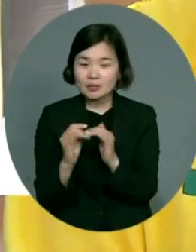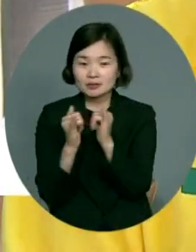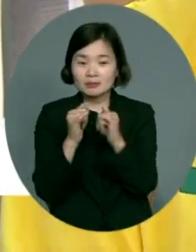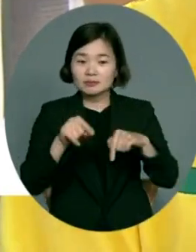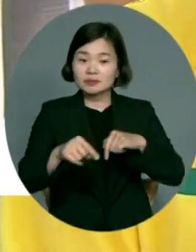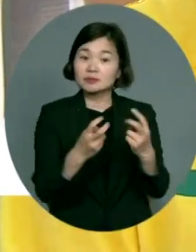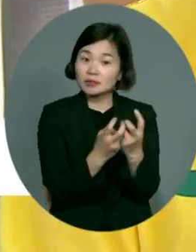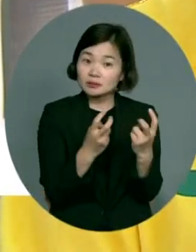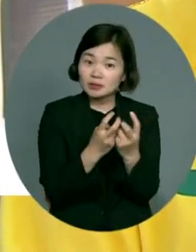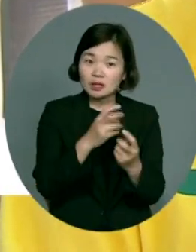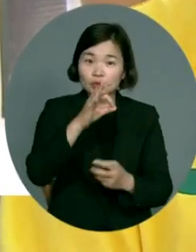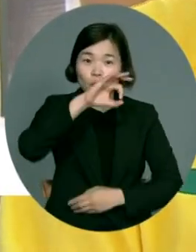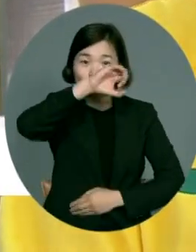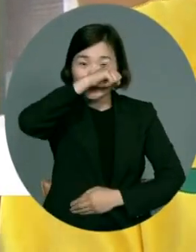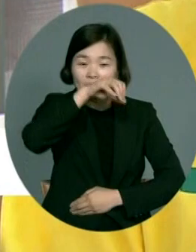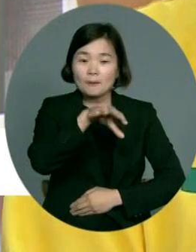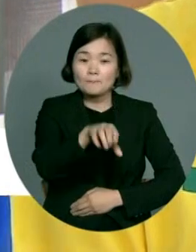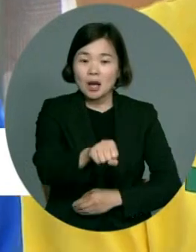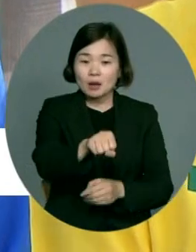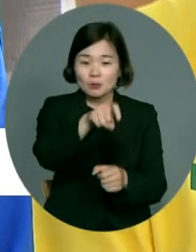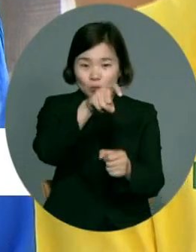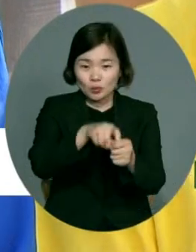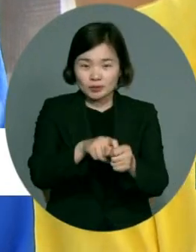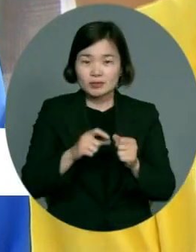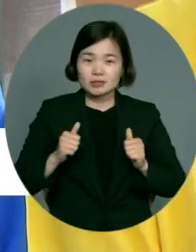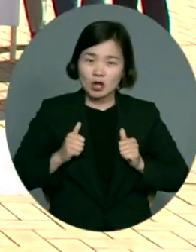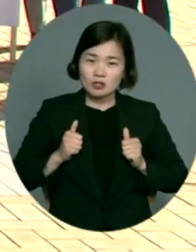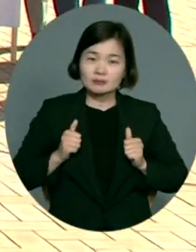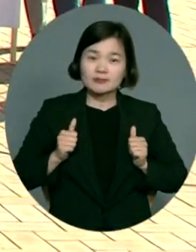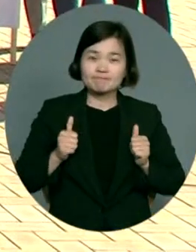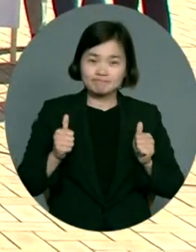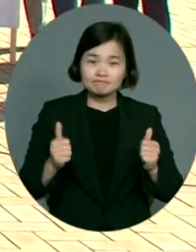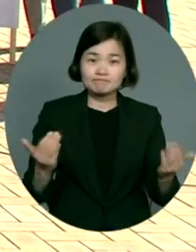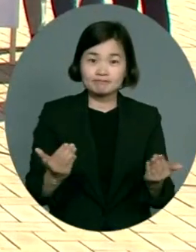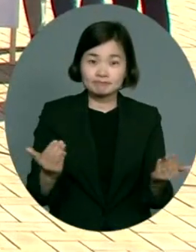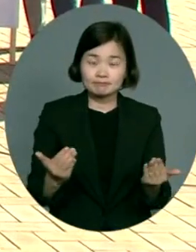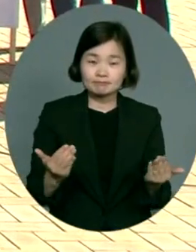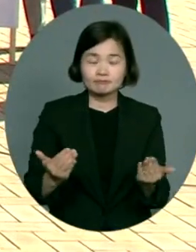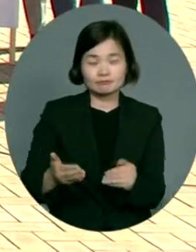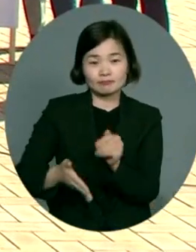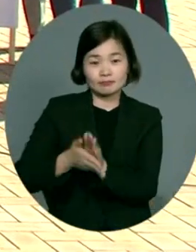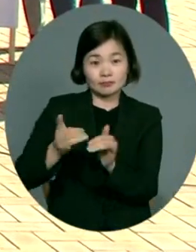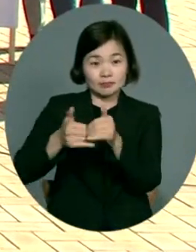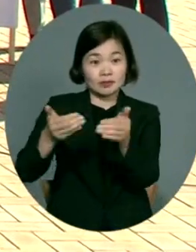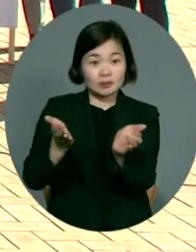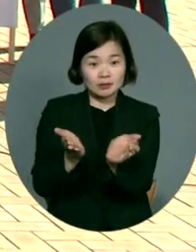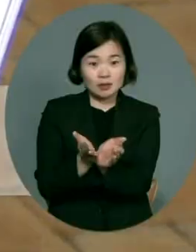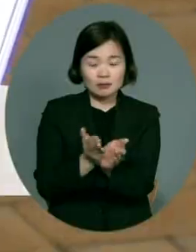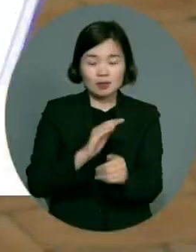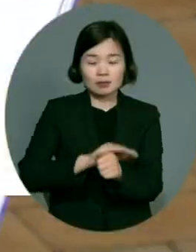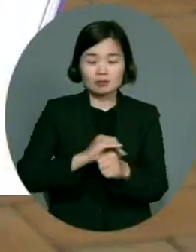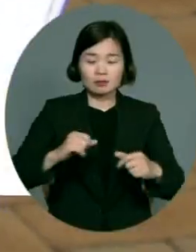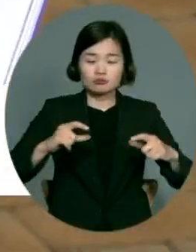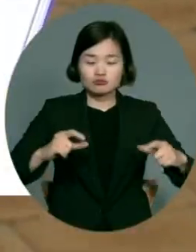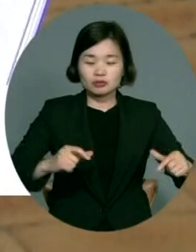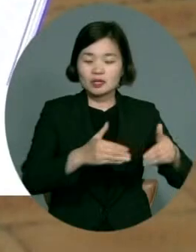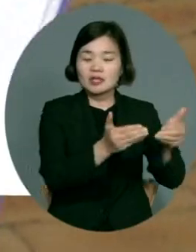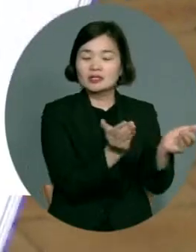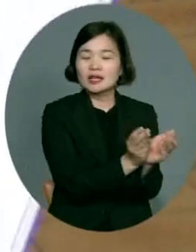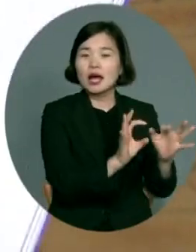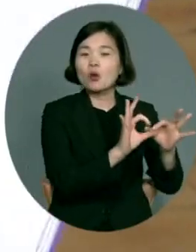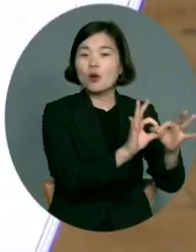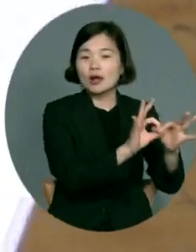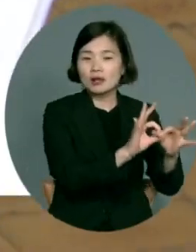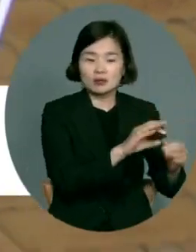정책, 그리고 예산 확보를 위해서 열심히 뛰겠습니다. 시민단체는 경북은 수십 년간 특정 정당과